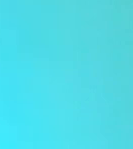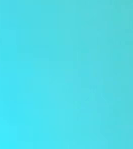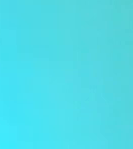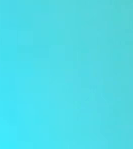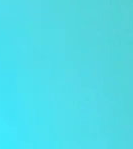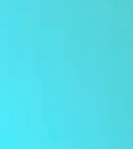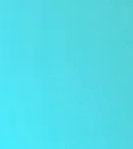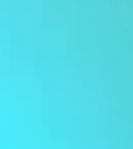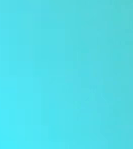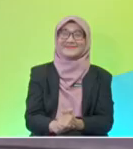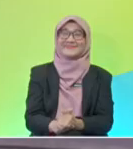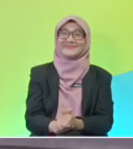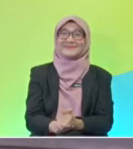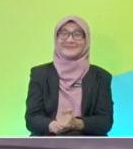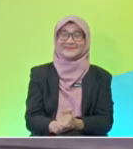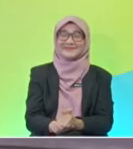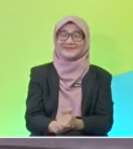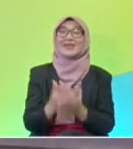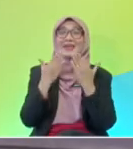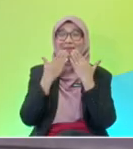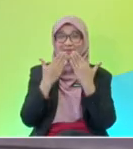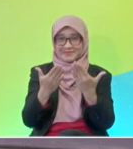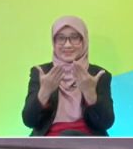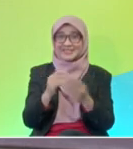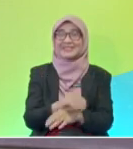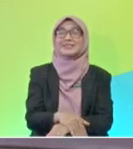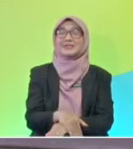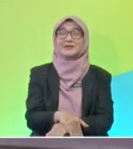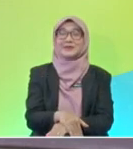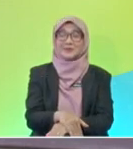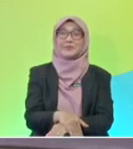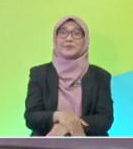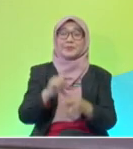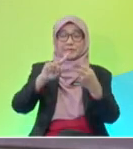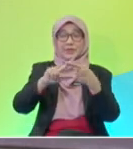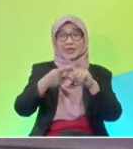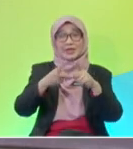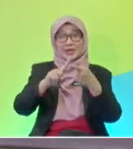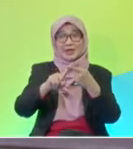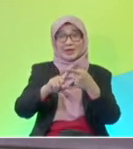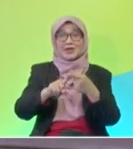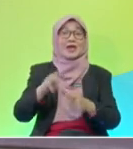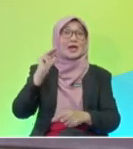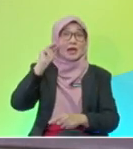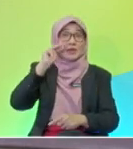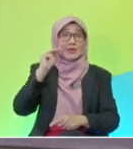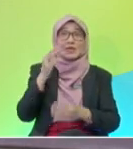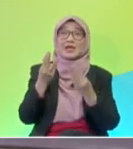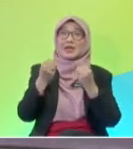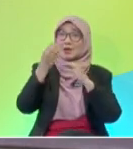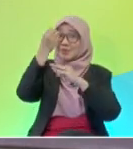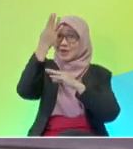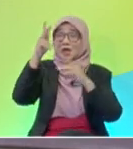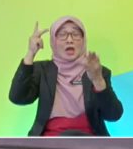putrajayaabarikuim kas bers dengan kamuk hari ini kawan ini Mir teruja nak Terangkan kepada anda semua